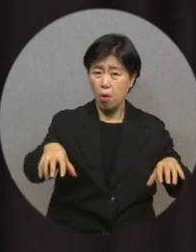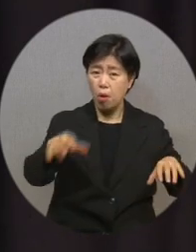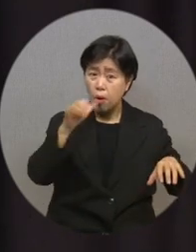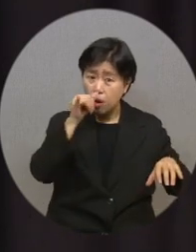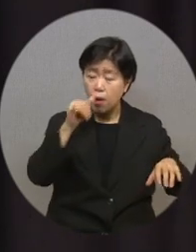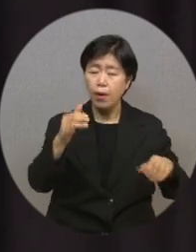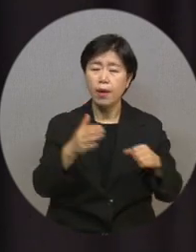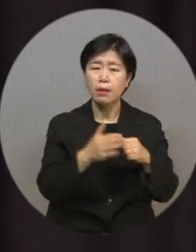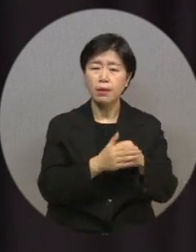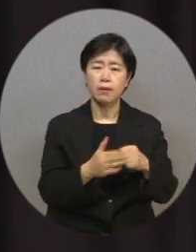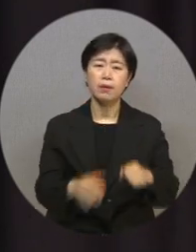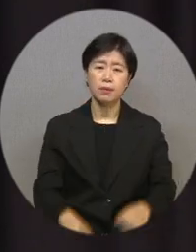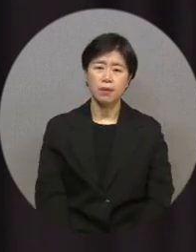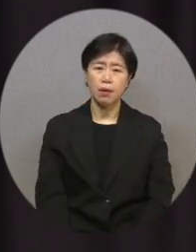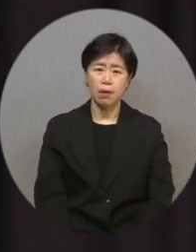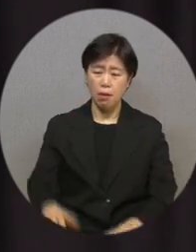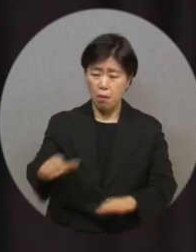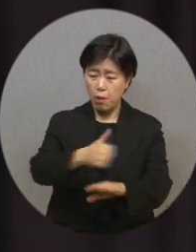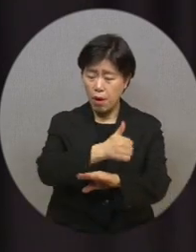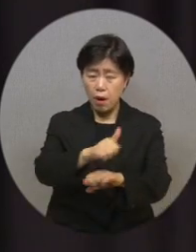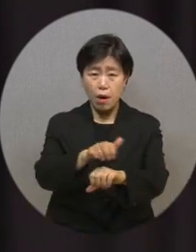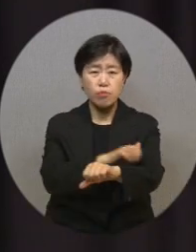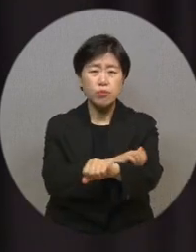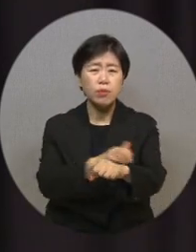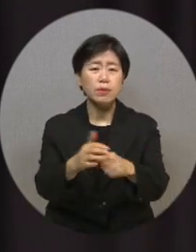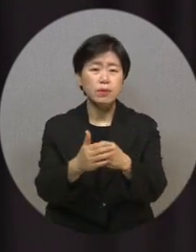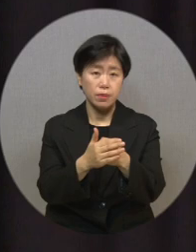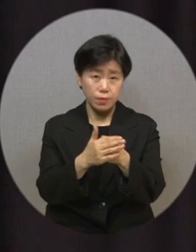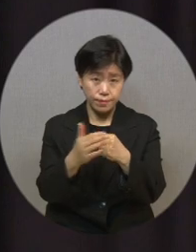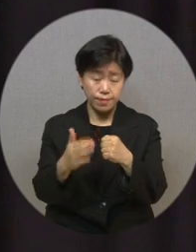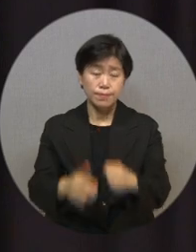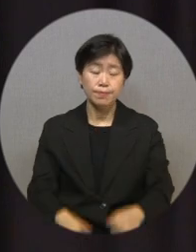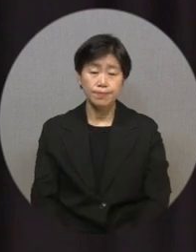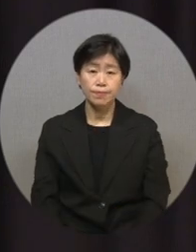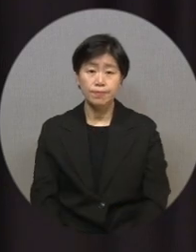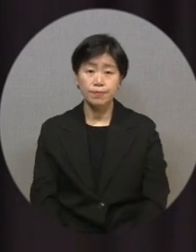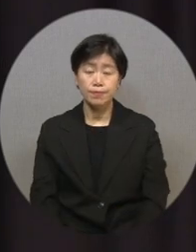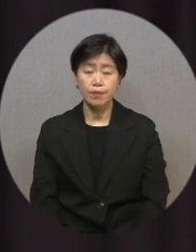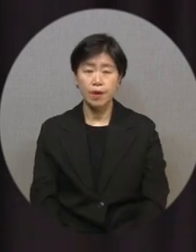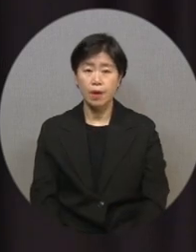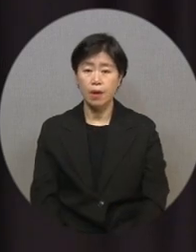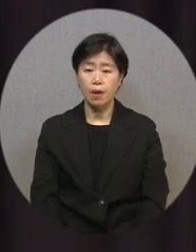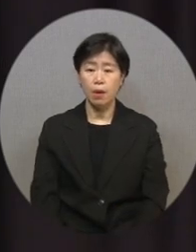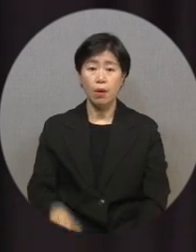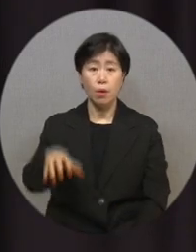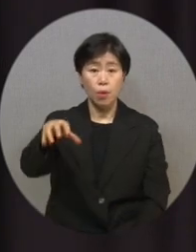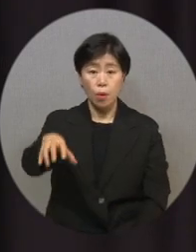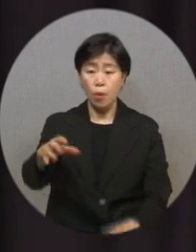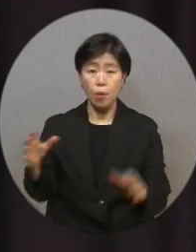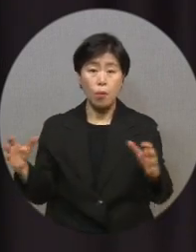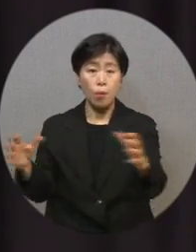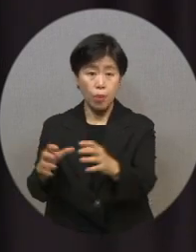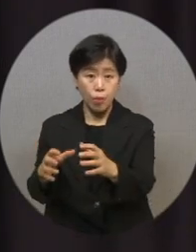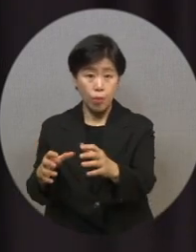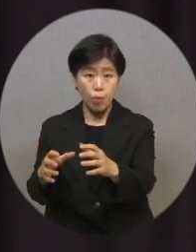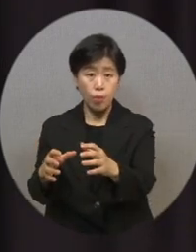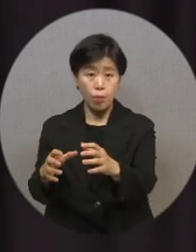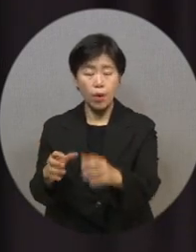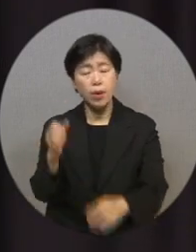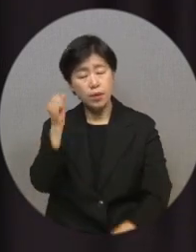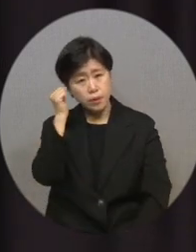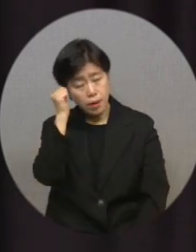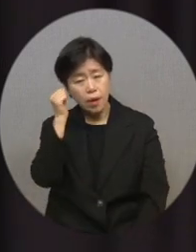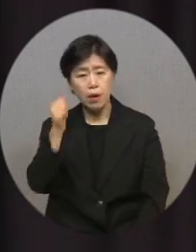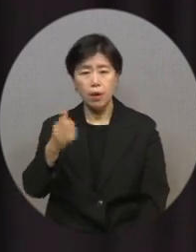근거리에서 또 저녁 시간이든 아니면 아침 시간인듯 또 중간에는 수업 시간이 있으니까 수업 외에도 아침 저녁